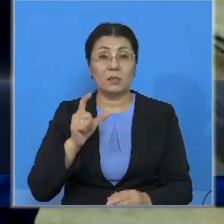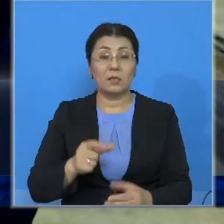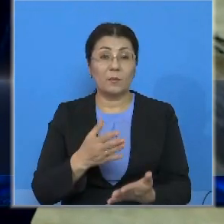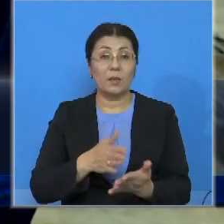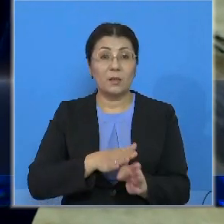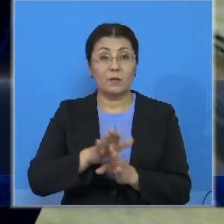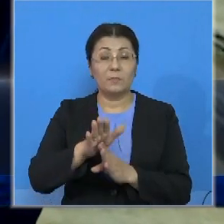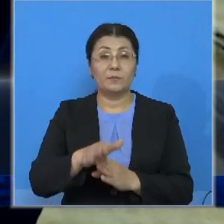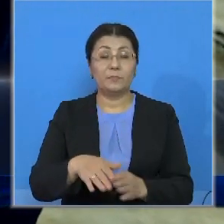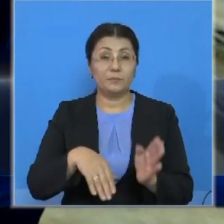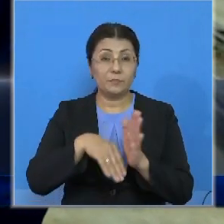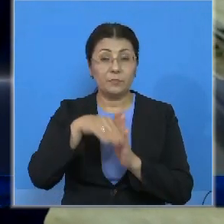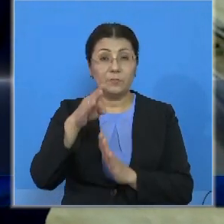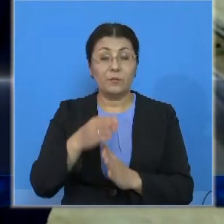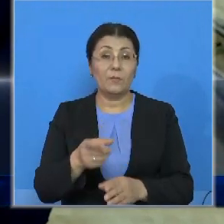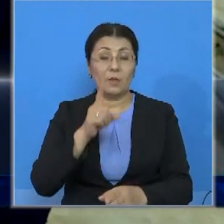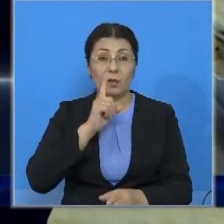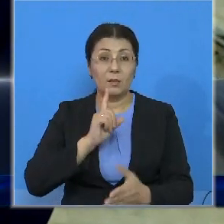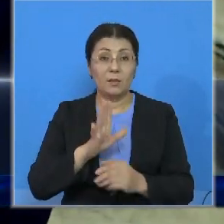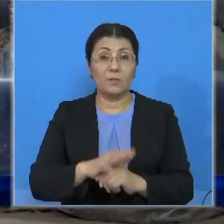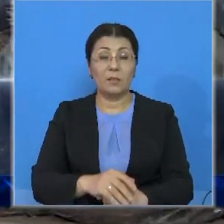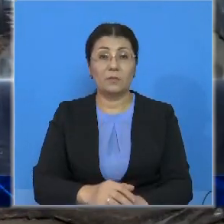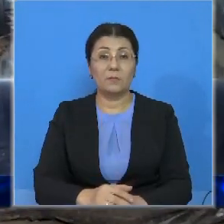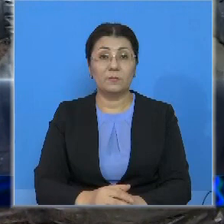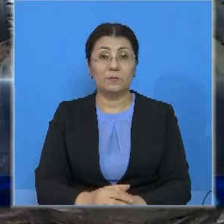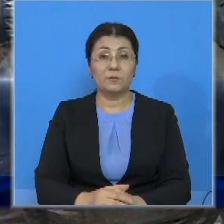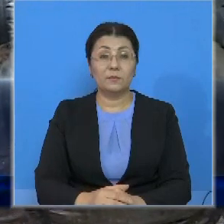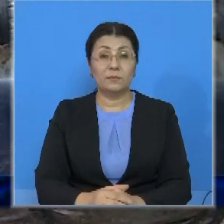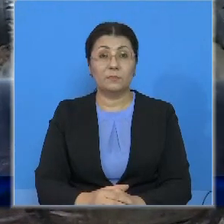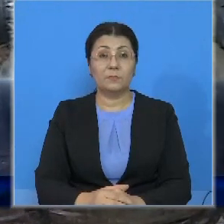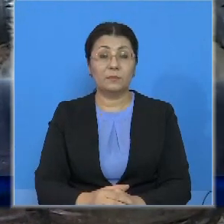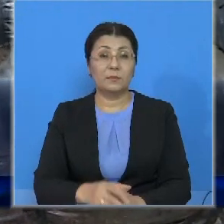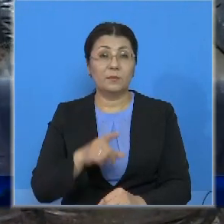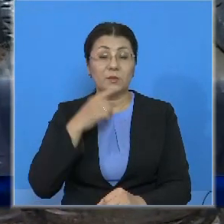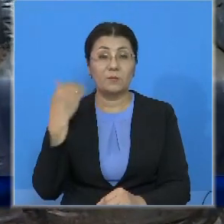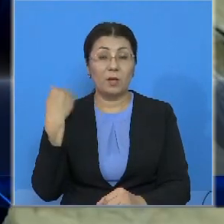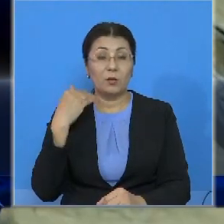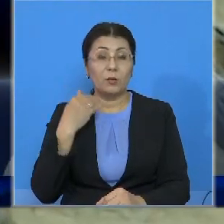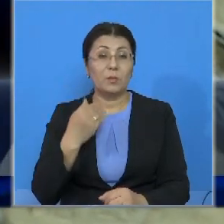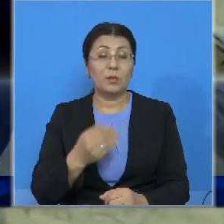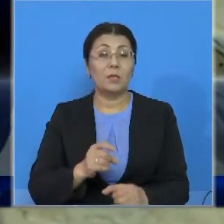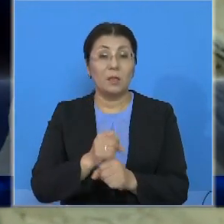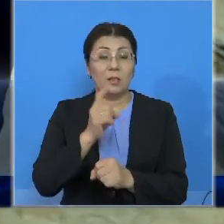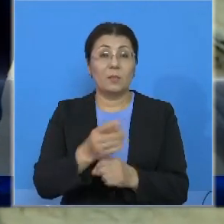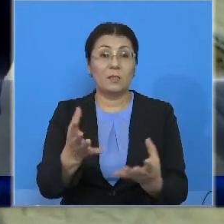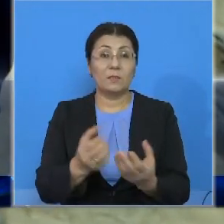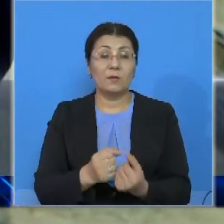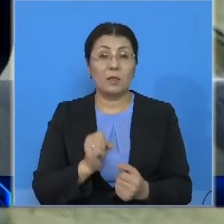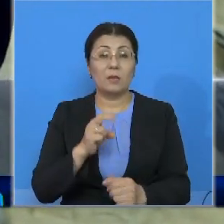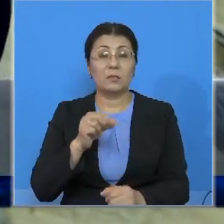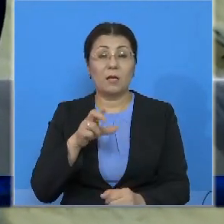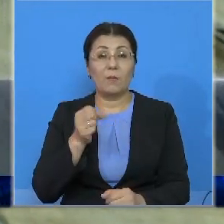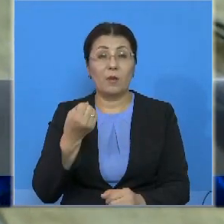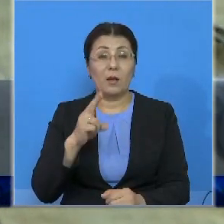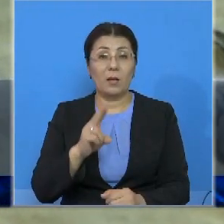қамтып отырып, өте жақсы, дәмді, жаңағы тілі үйретіндей. Тоже Ақтөбеден келіп алып кетеді. Кабачка,